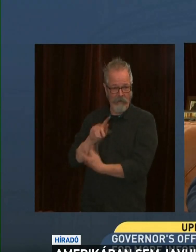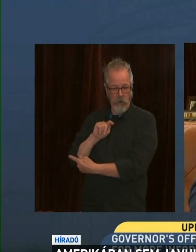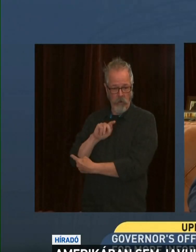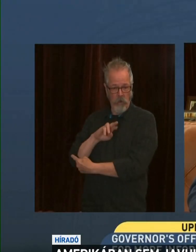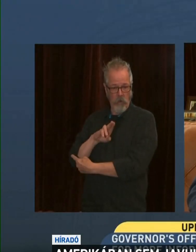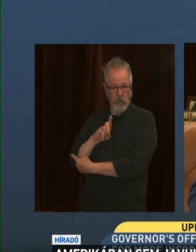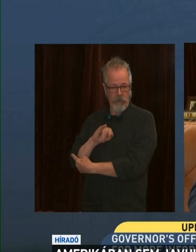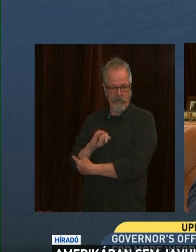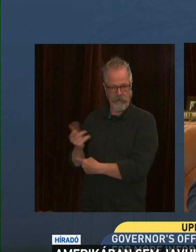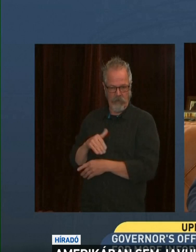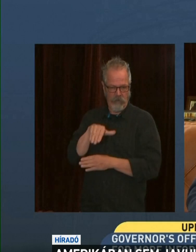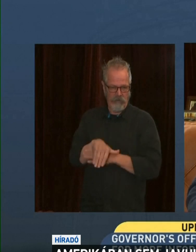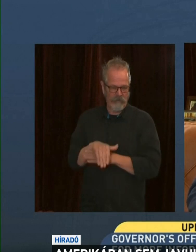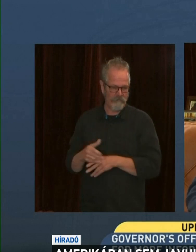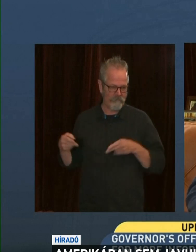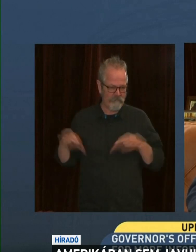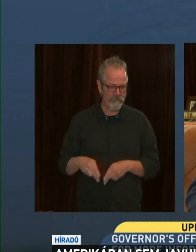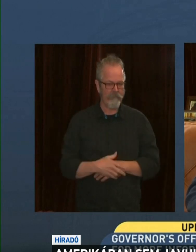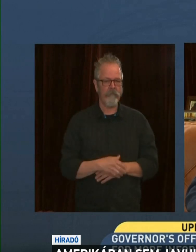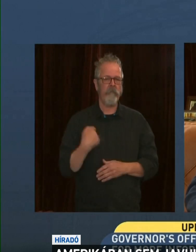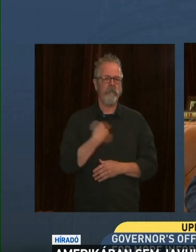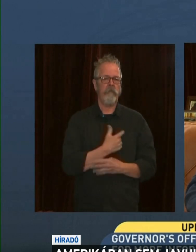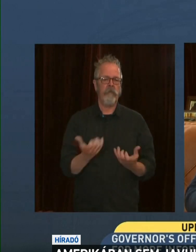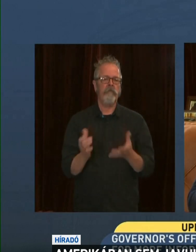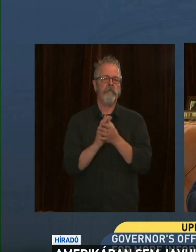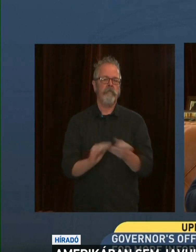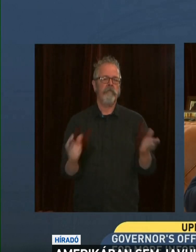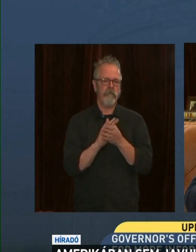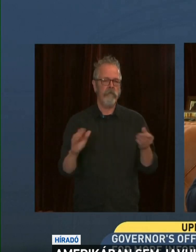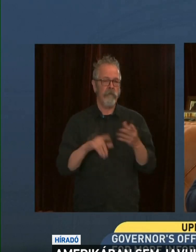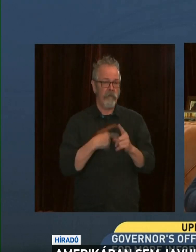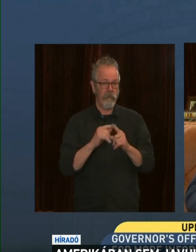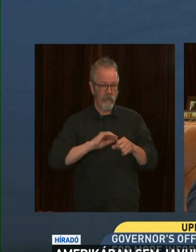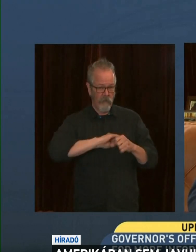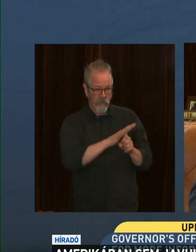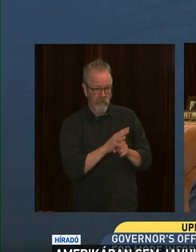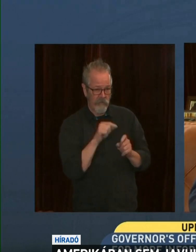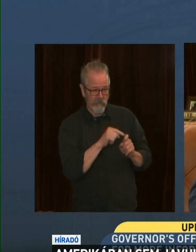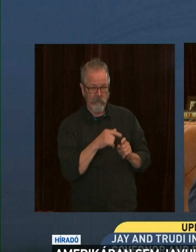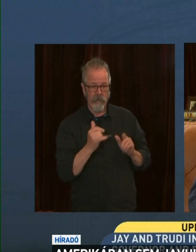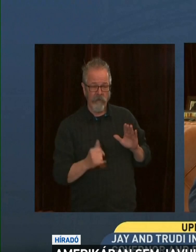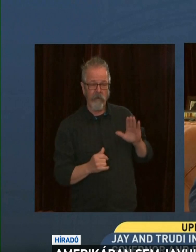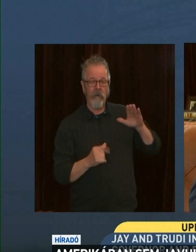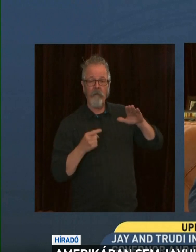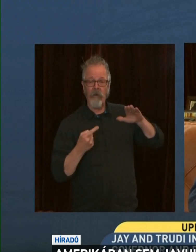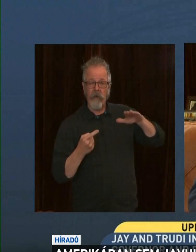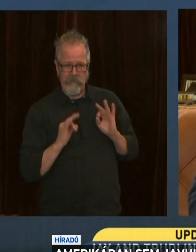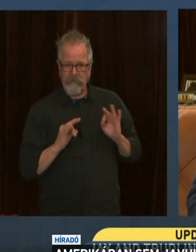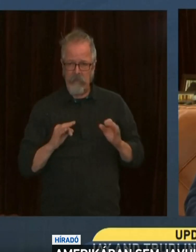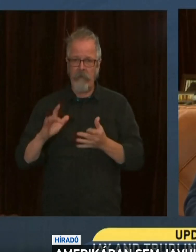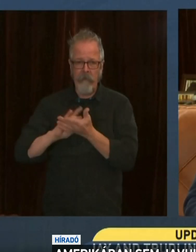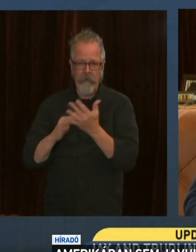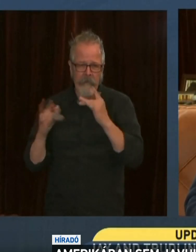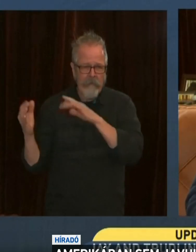állam kormányzója feleségével együtt arra kérte az embereket, hogy változtassák meg az idei hálaadási és karácsonyi terveiket.